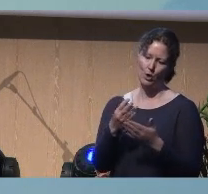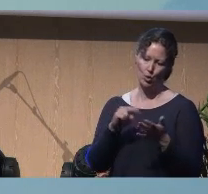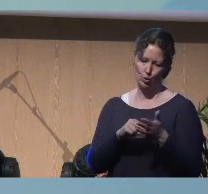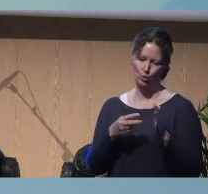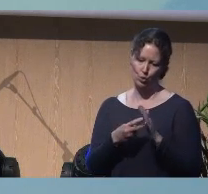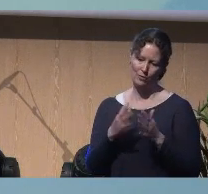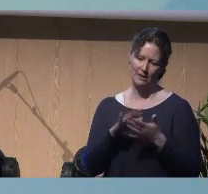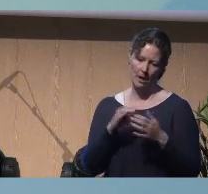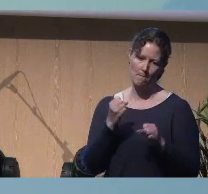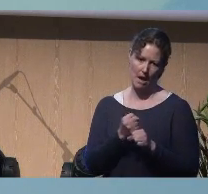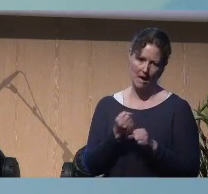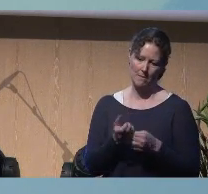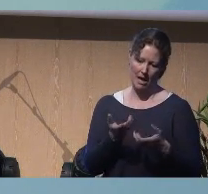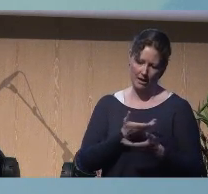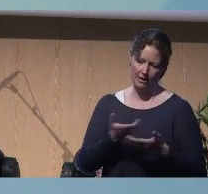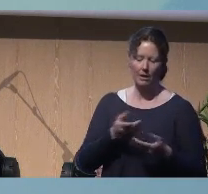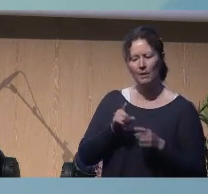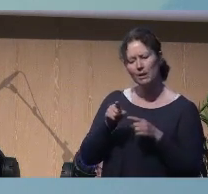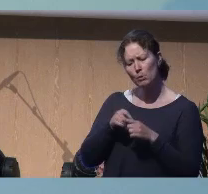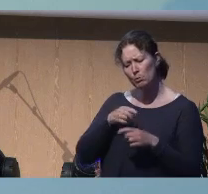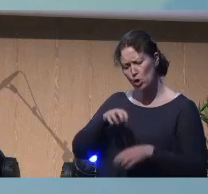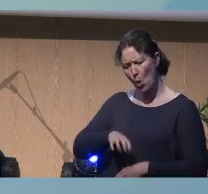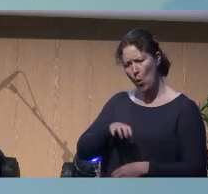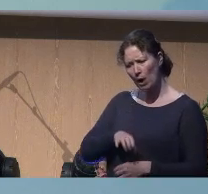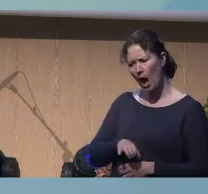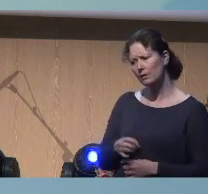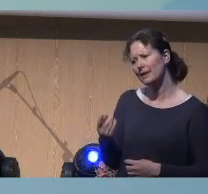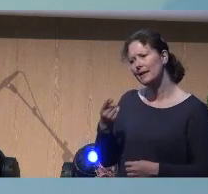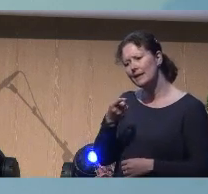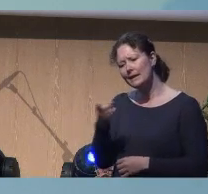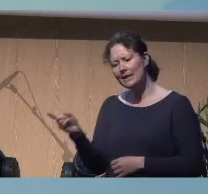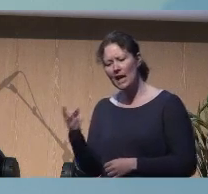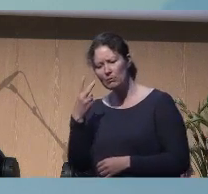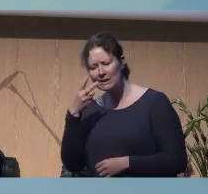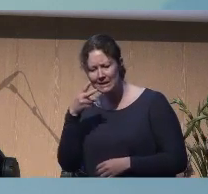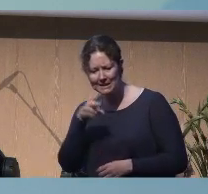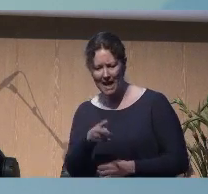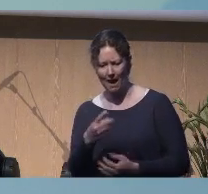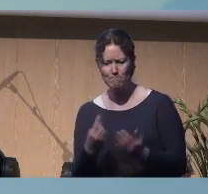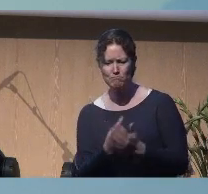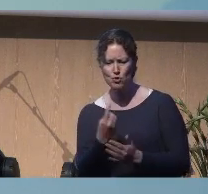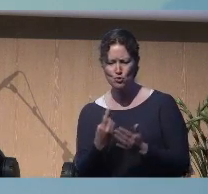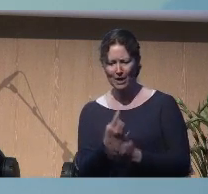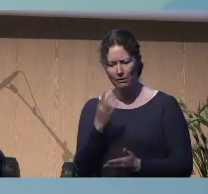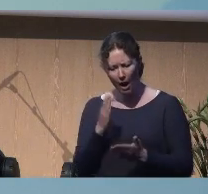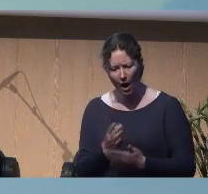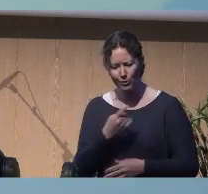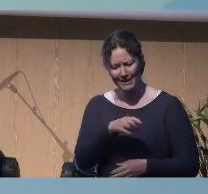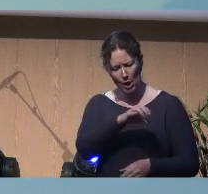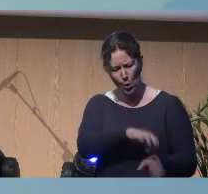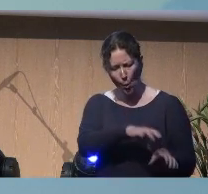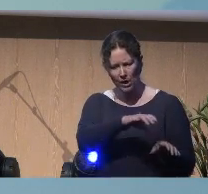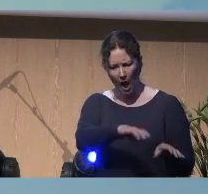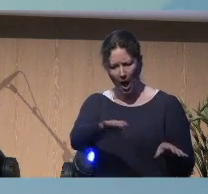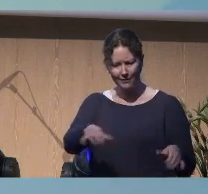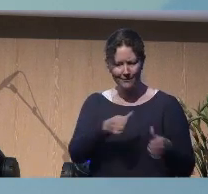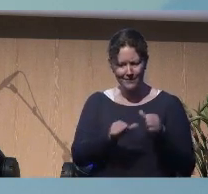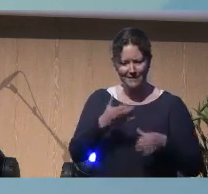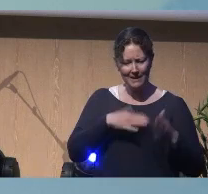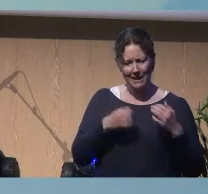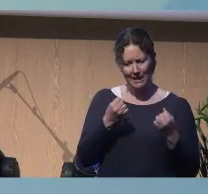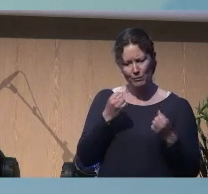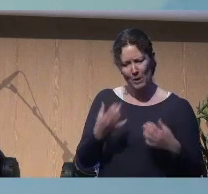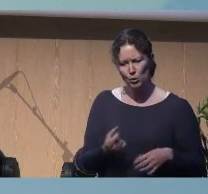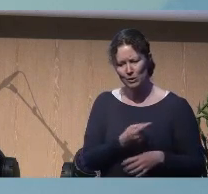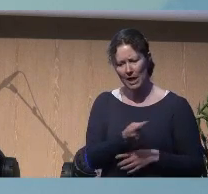samarbeid, men det må begynne lokalt. Dere må se muligheten av akkurat de lokalene og frivillige kreftene som hos